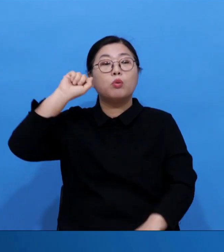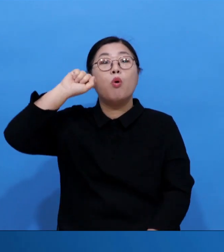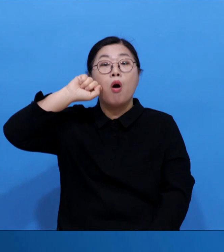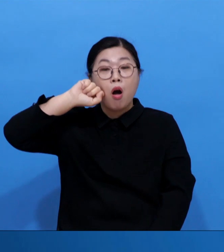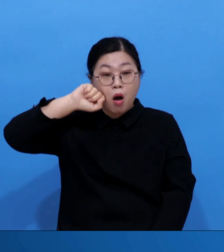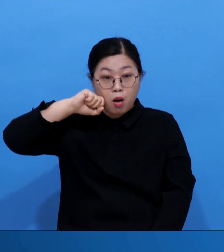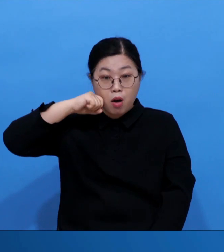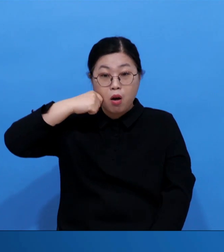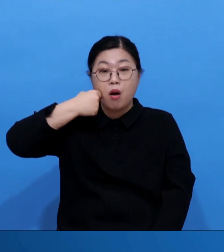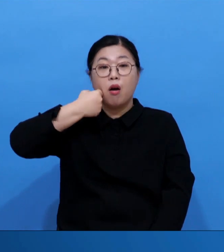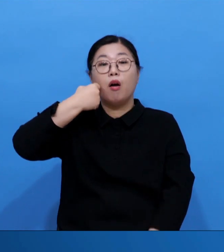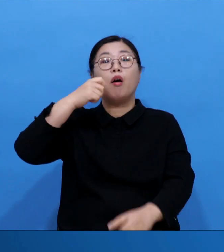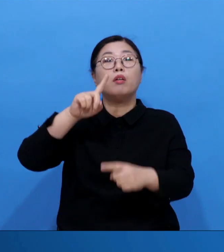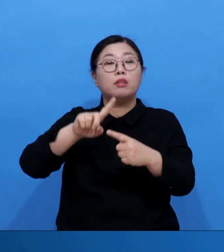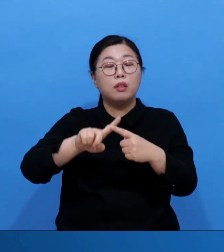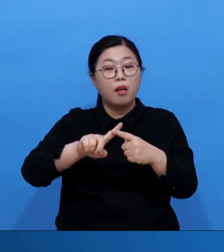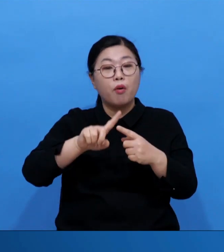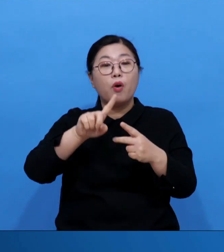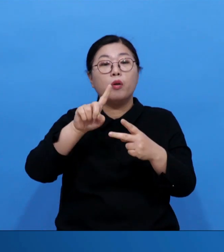무섭고